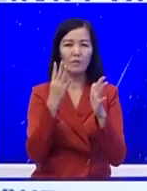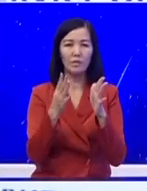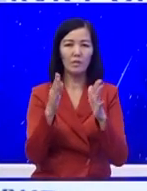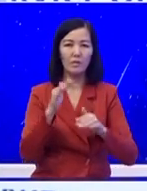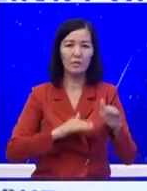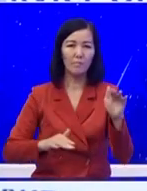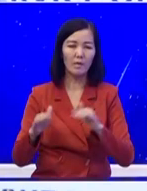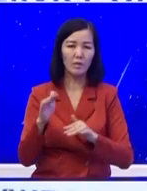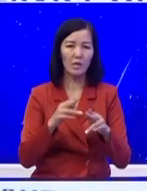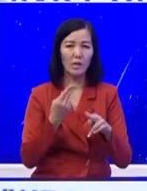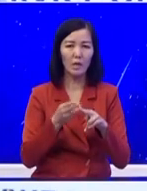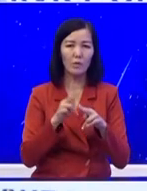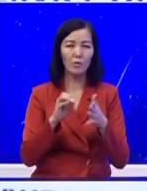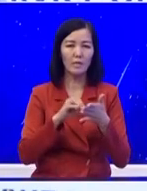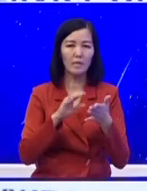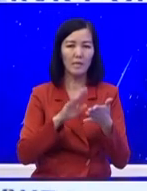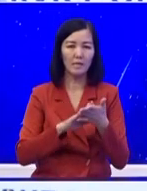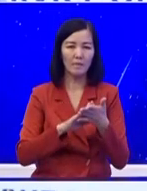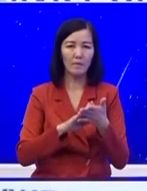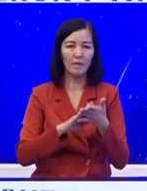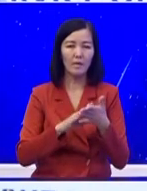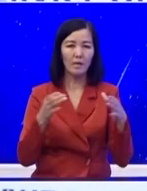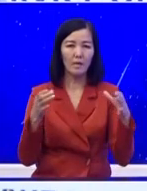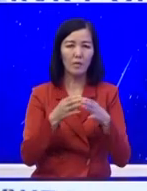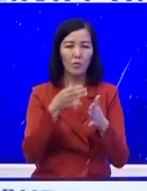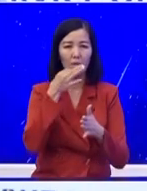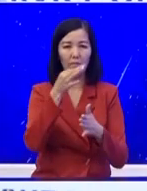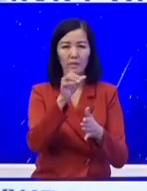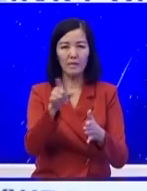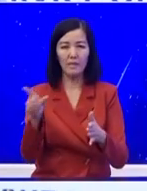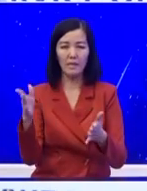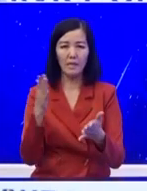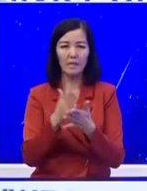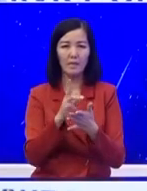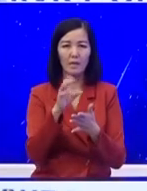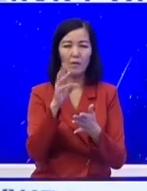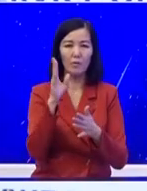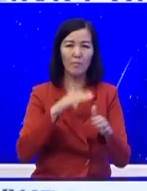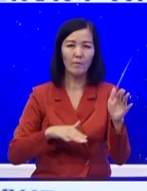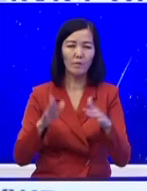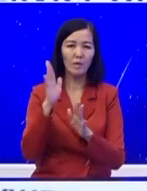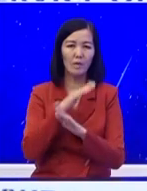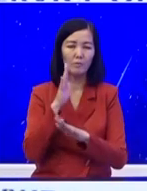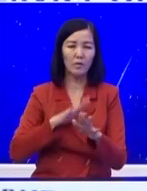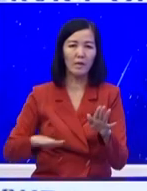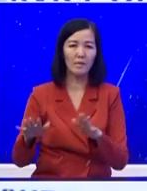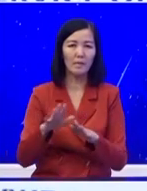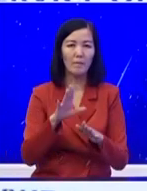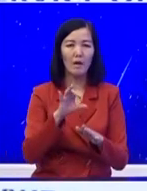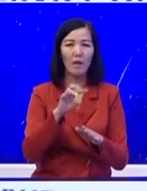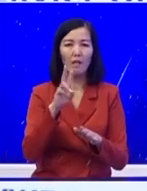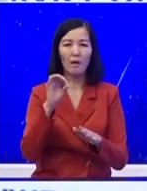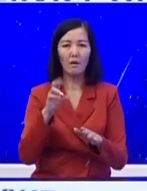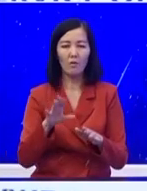пляжей, которые закреплены за конкретными организациями и лицами. Это коммунальные пляжи, в основном на Капчагайском водохранилище, озеро